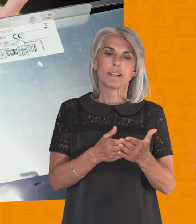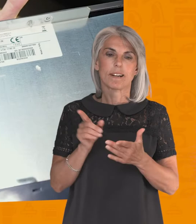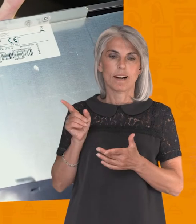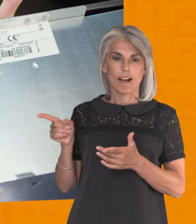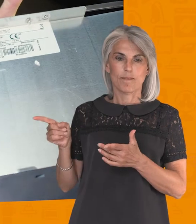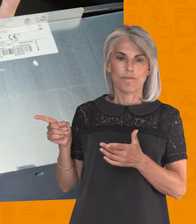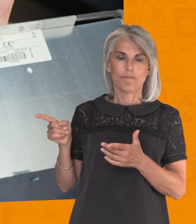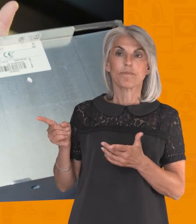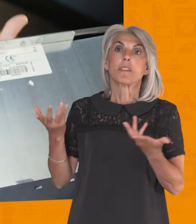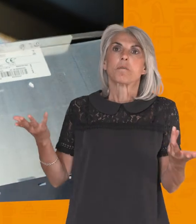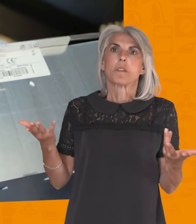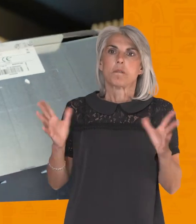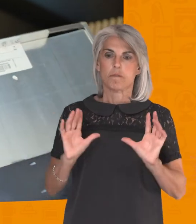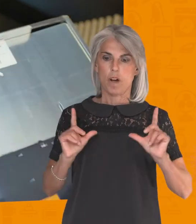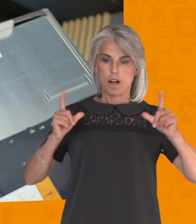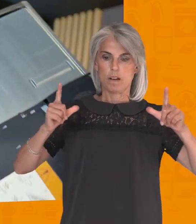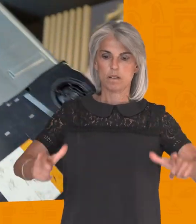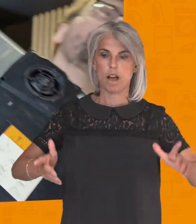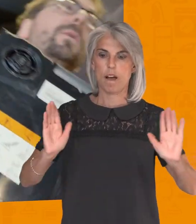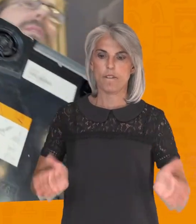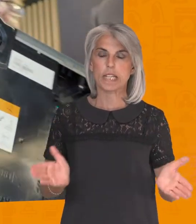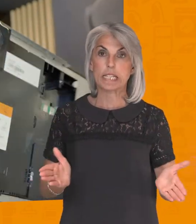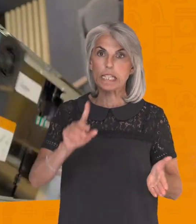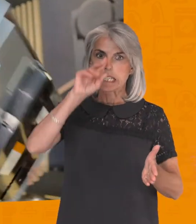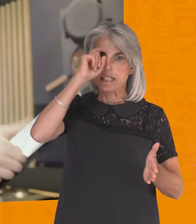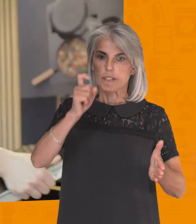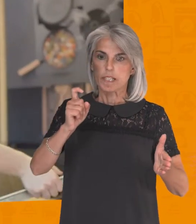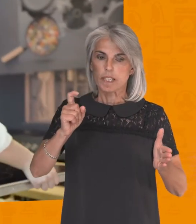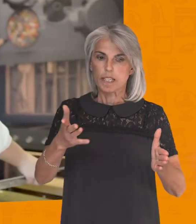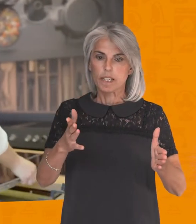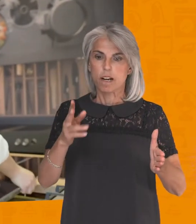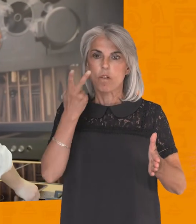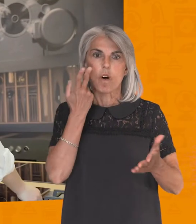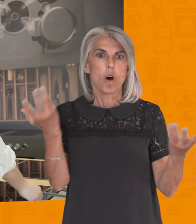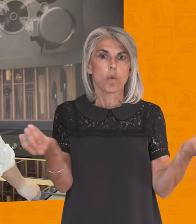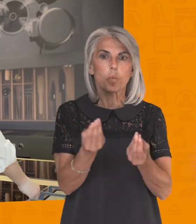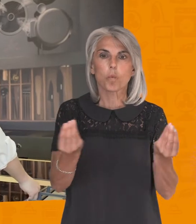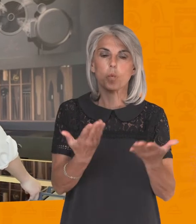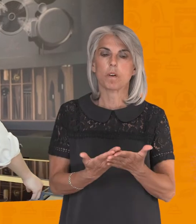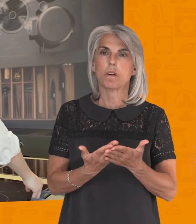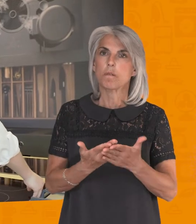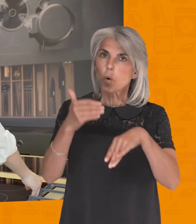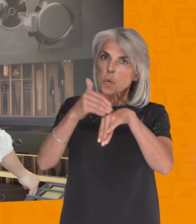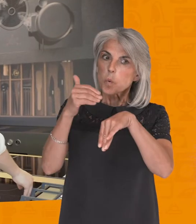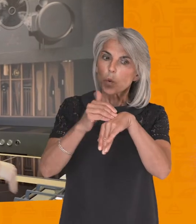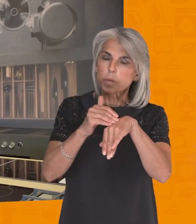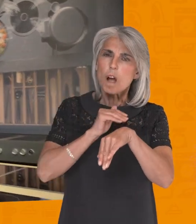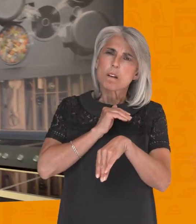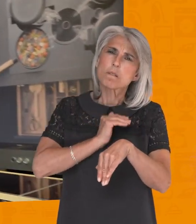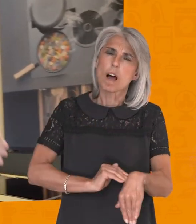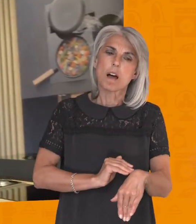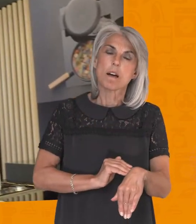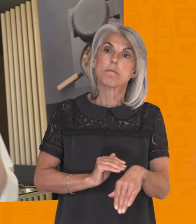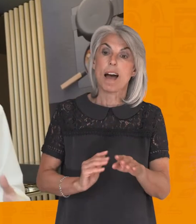voilà donc quand elle est placée elle est extrêmement difficile à aller chercher donc là je vous donne un petit truc très simple